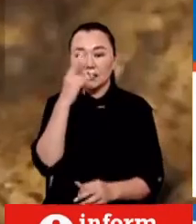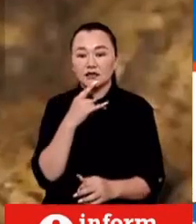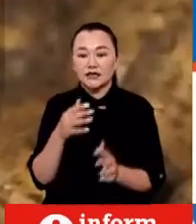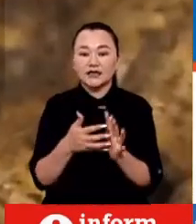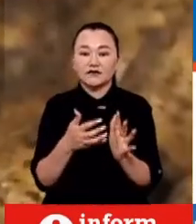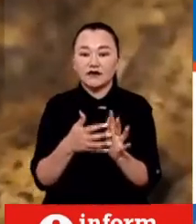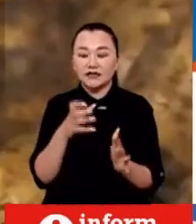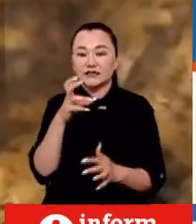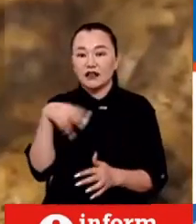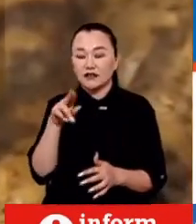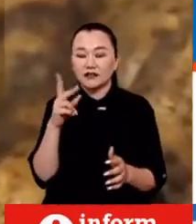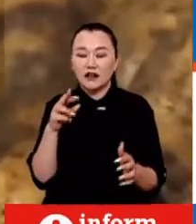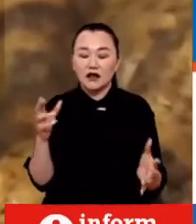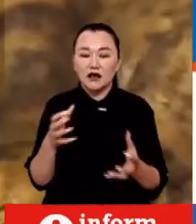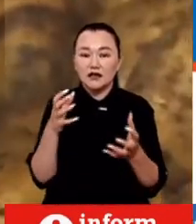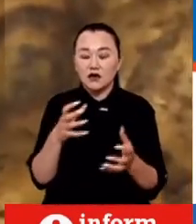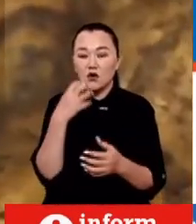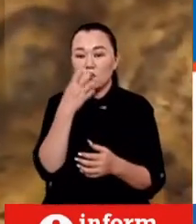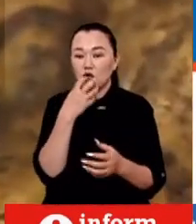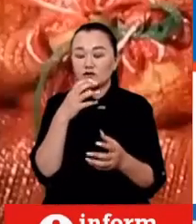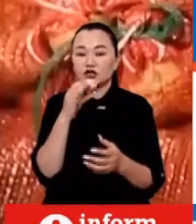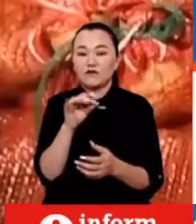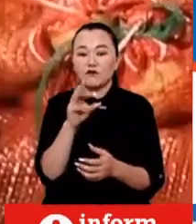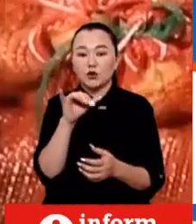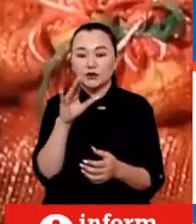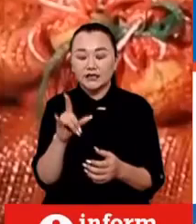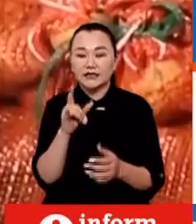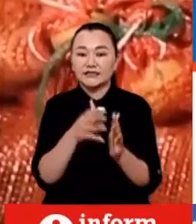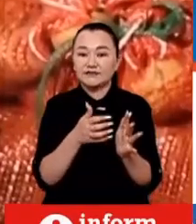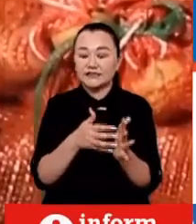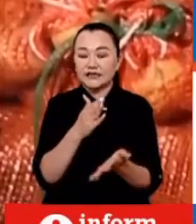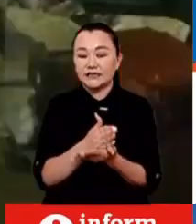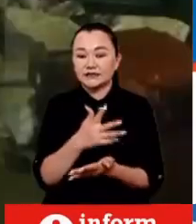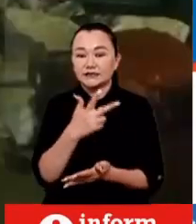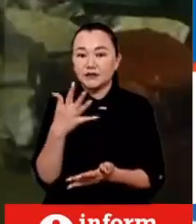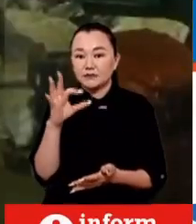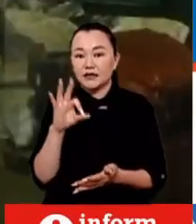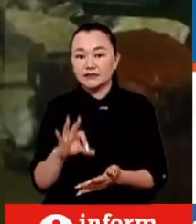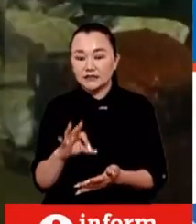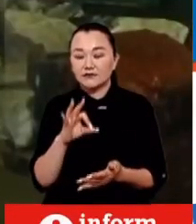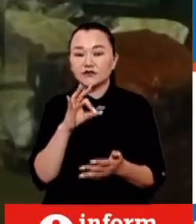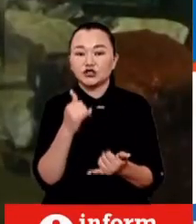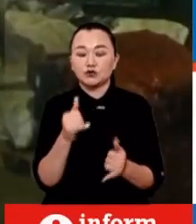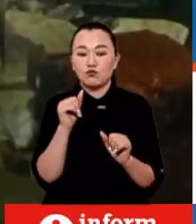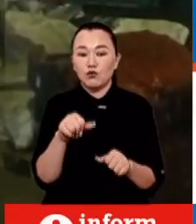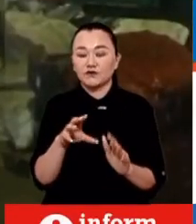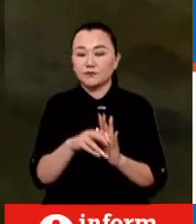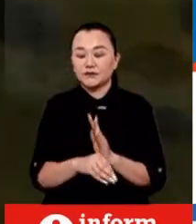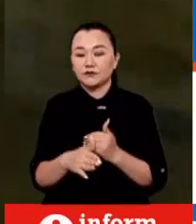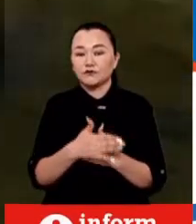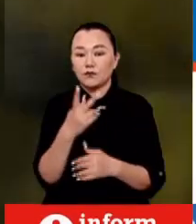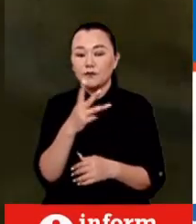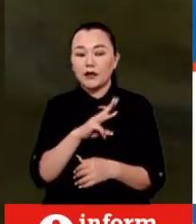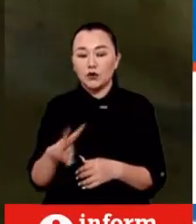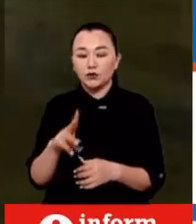не хватает складов для хранения овощной продукции и фруктов. Дефицит составляет 35%. Сейчас они могут вместить порядка 2 миллионов